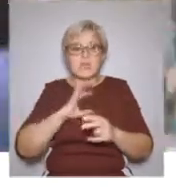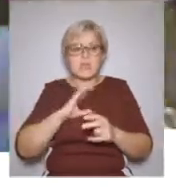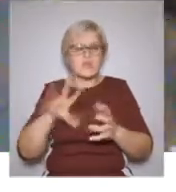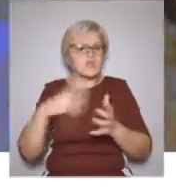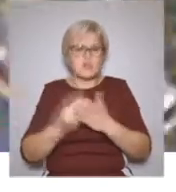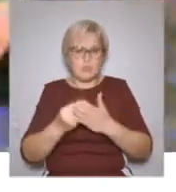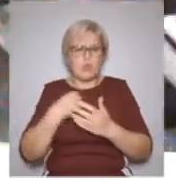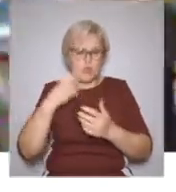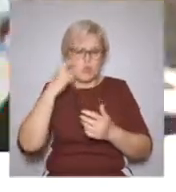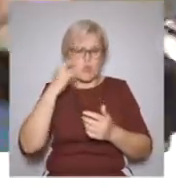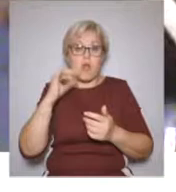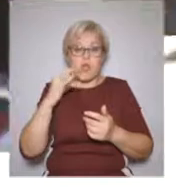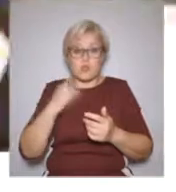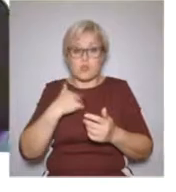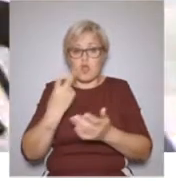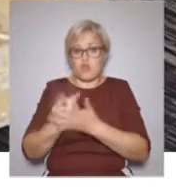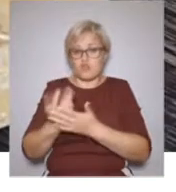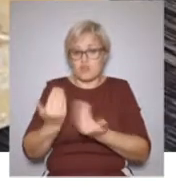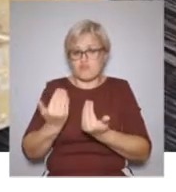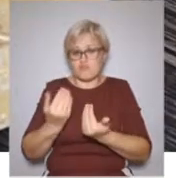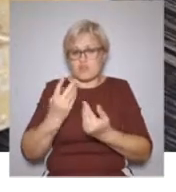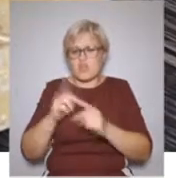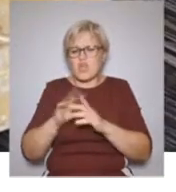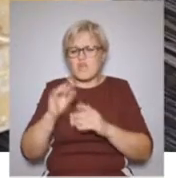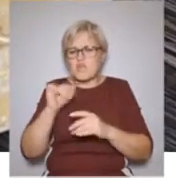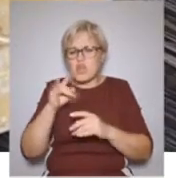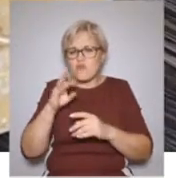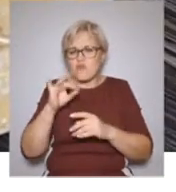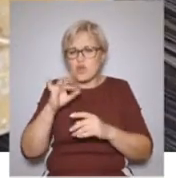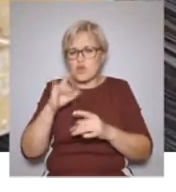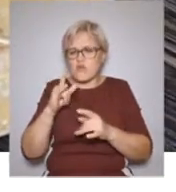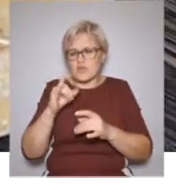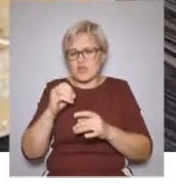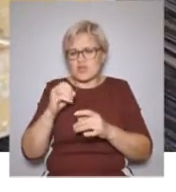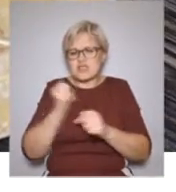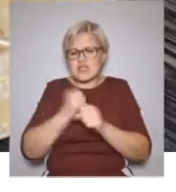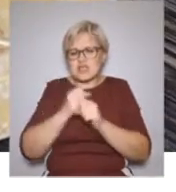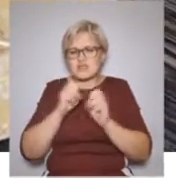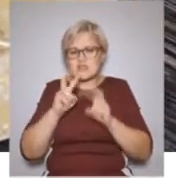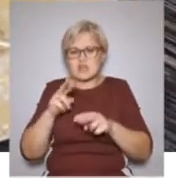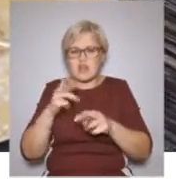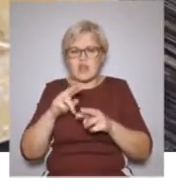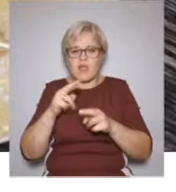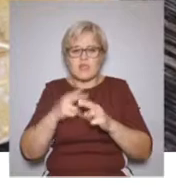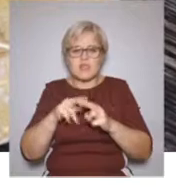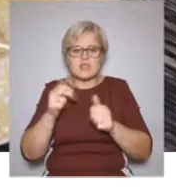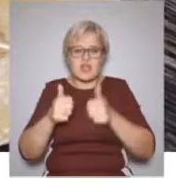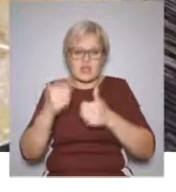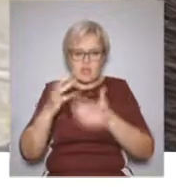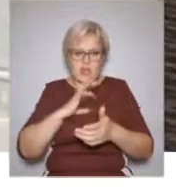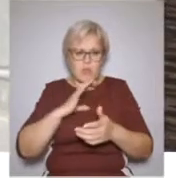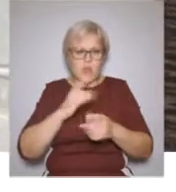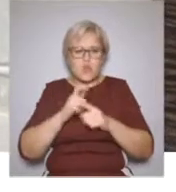медали я до сих пор их помню ни у меня лежат то есть такая фарфоровая специально сделано под основание всего лишь